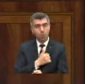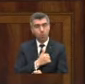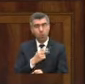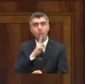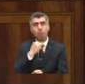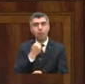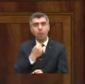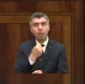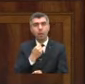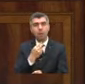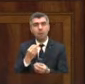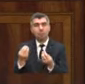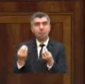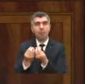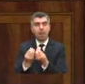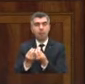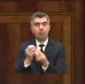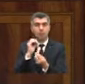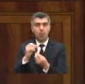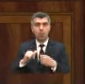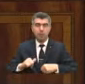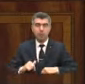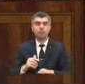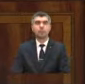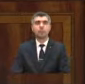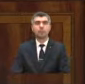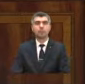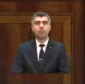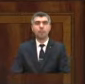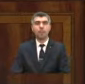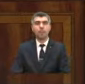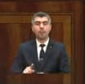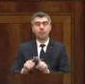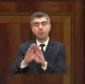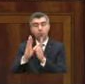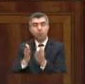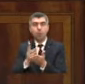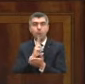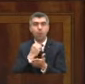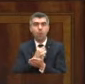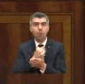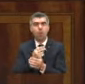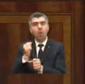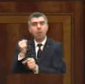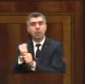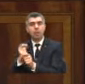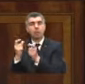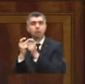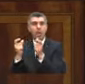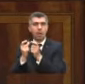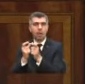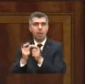التغطية الصحية راه ماشي مختصاص وزير، ولكن تغطية اختصاص الحكومة، ولك الأجراء اختصاص سيد وزير